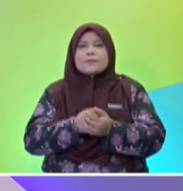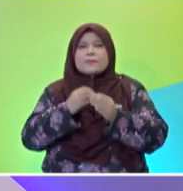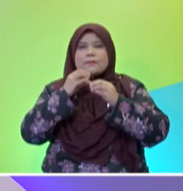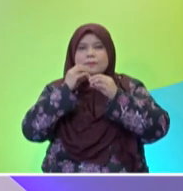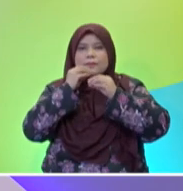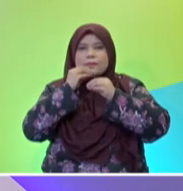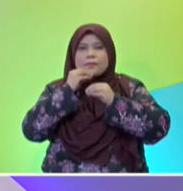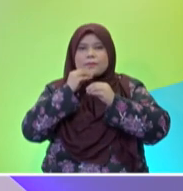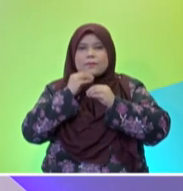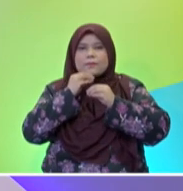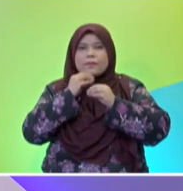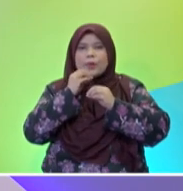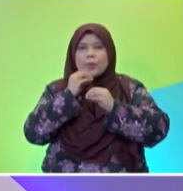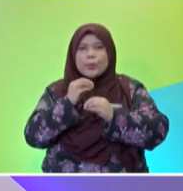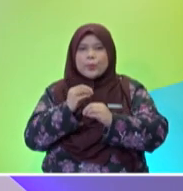bulat